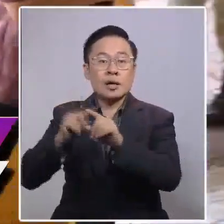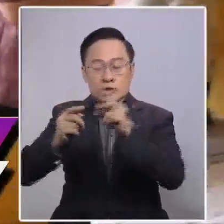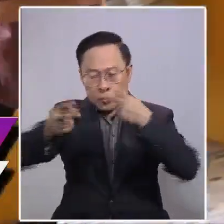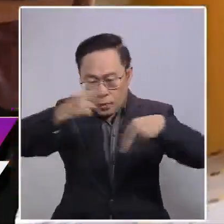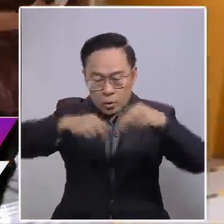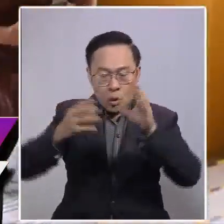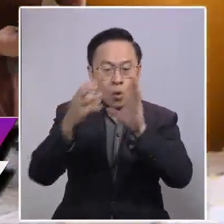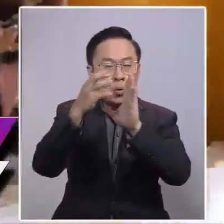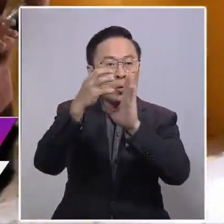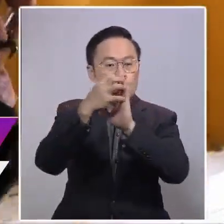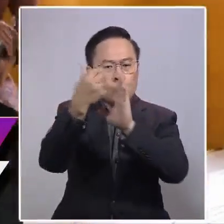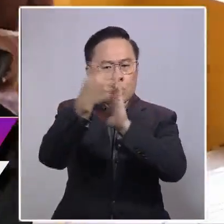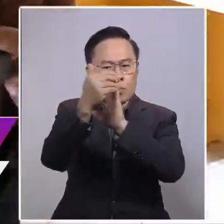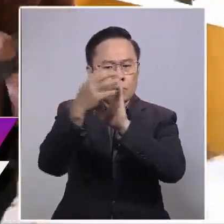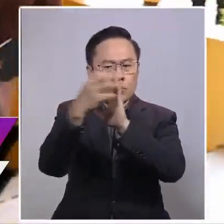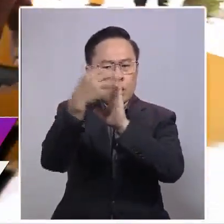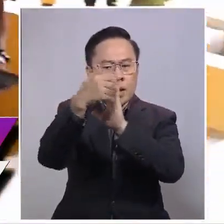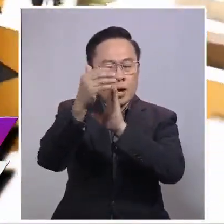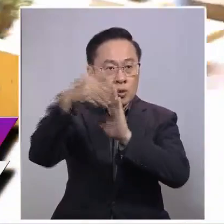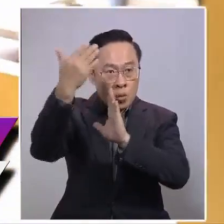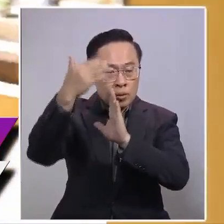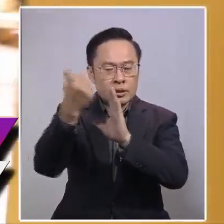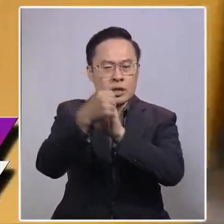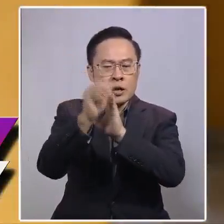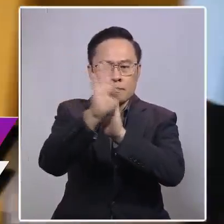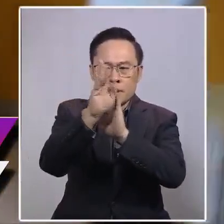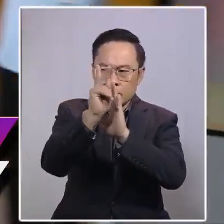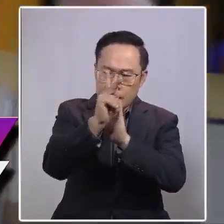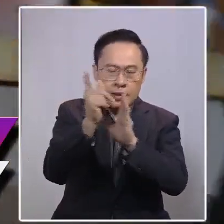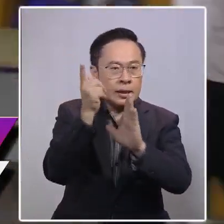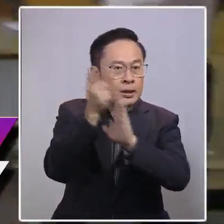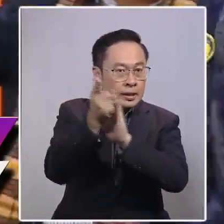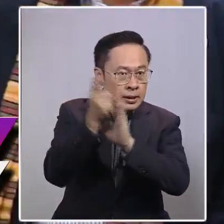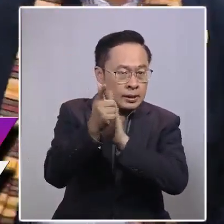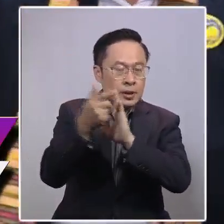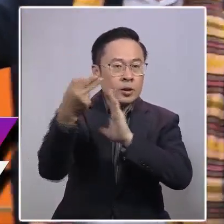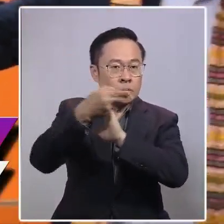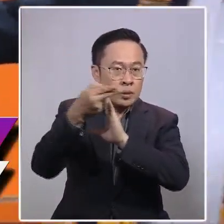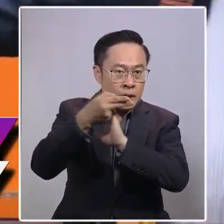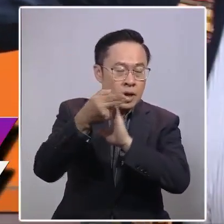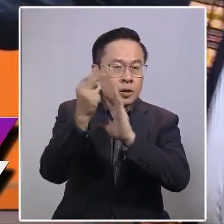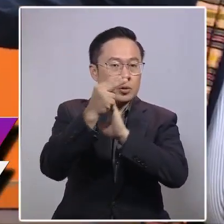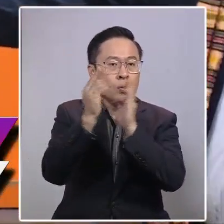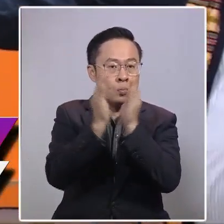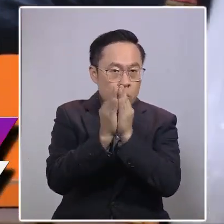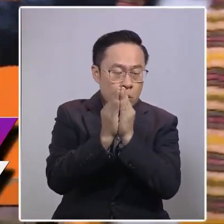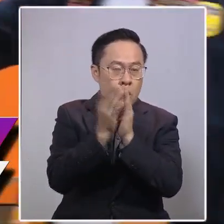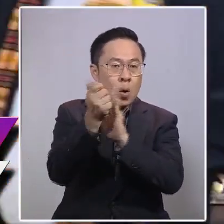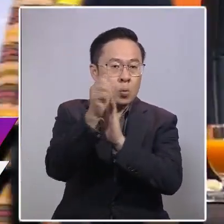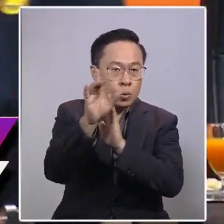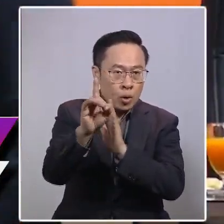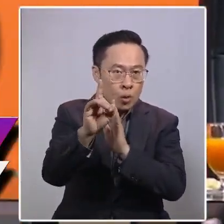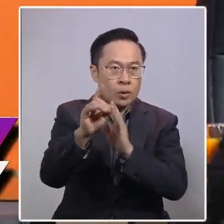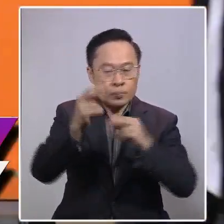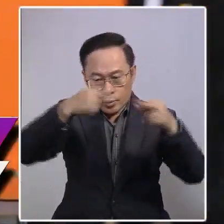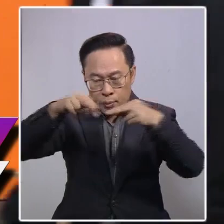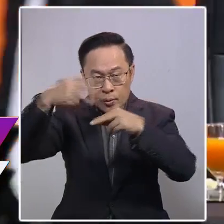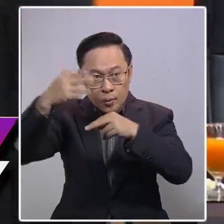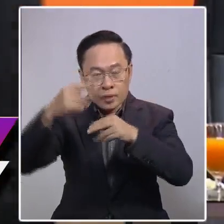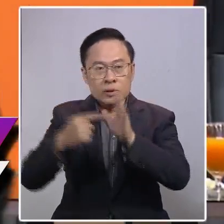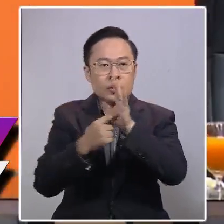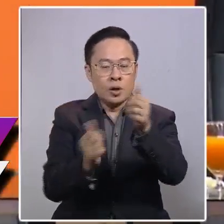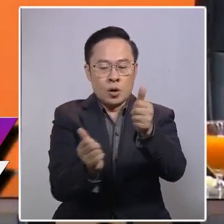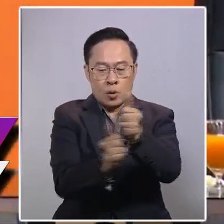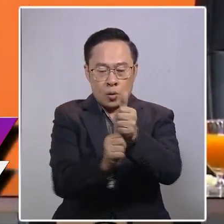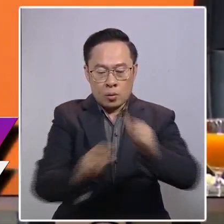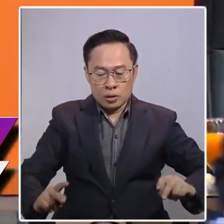ออกเฉียงเหนือตอนบนหนึ่งซึ่งประกอบไปด้วยจังหวัดบึงกาฬเลยหนองคายหนองบัวลำภูและอุดรธานีเริ่มที่นายเกรียงกันตินันรัฐมนตรีช่วยว่า